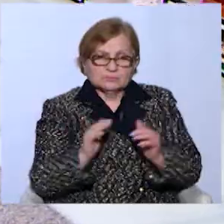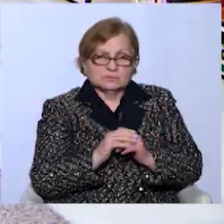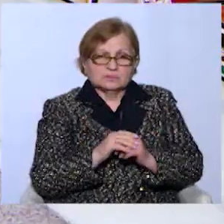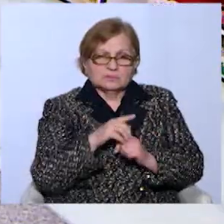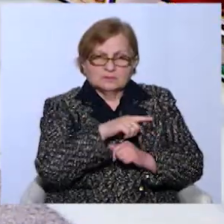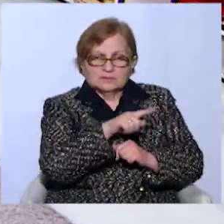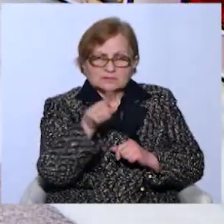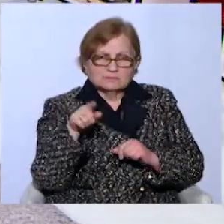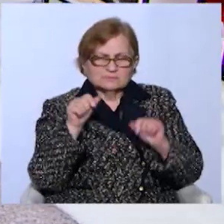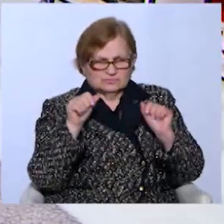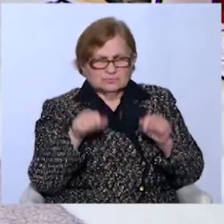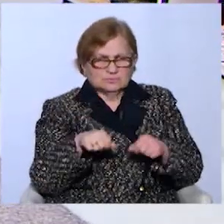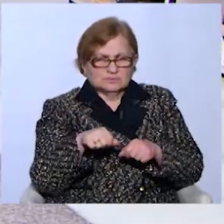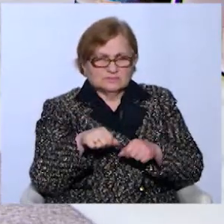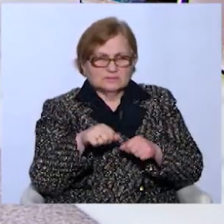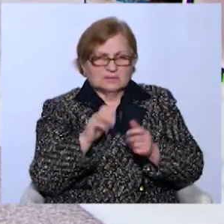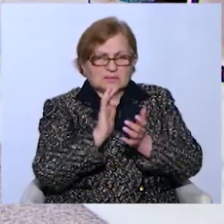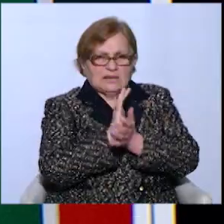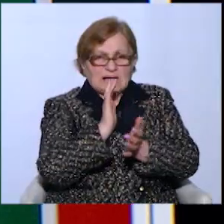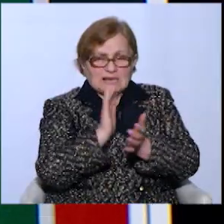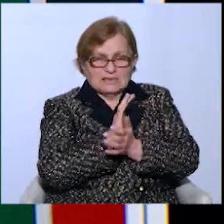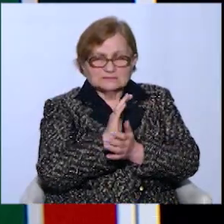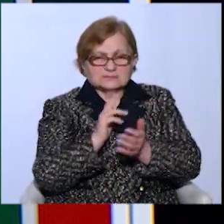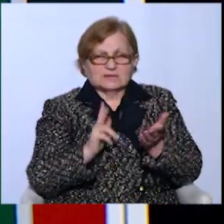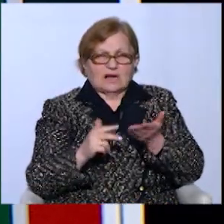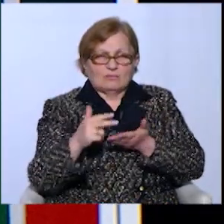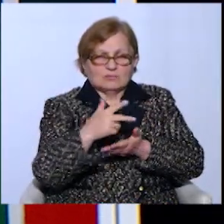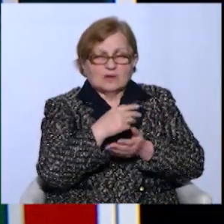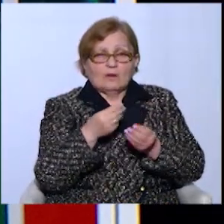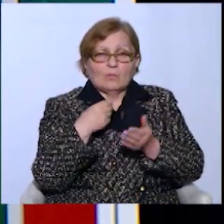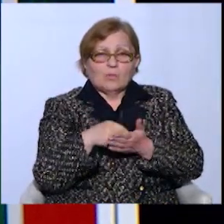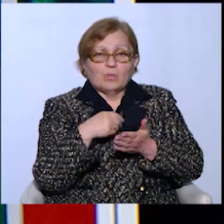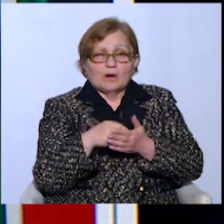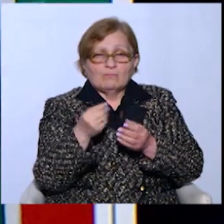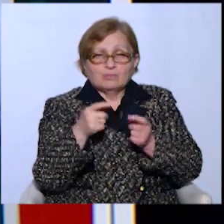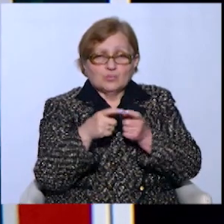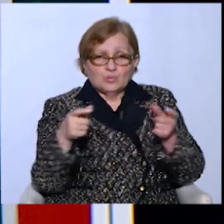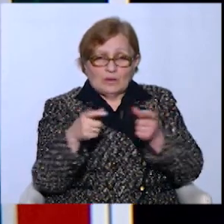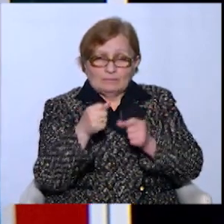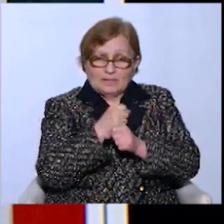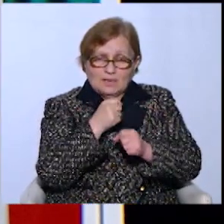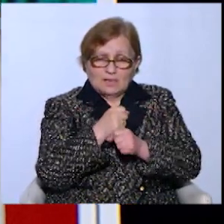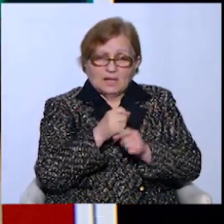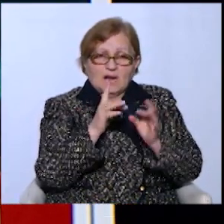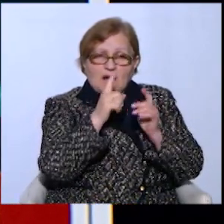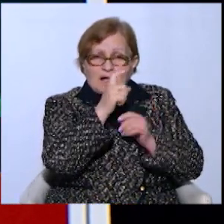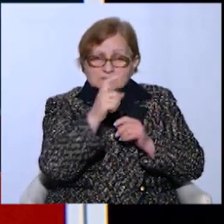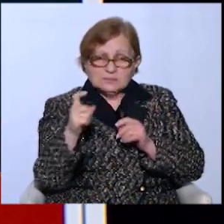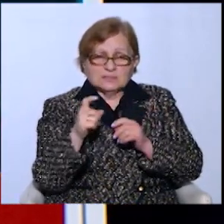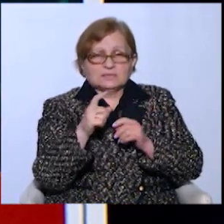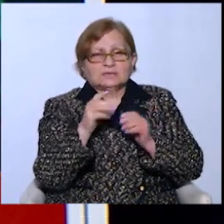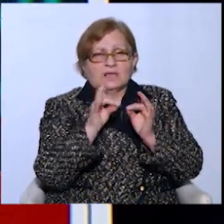თქვენ შეძლებთ, დარწმუნებული ვარ, ქაღალდისგან გამოჭრათ ფულები, 100 ლარიანები, 10 ლარიანები და 1